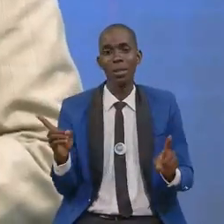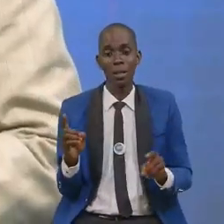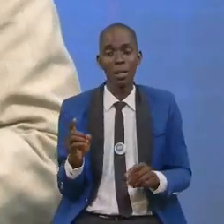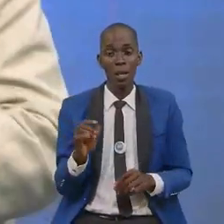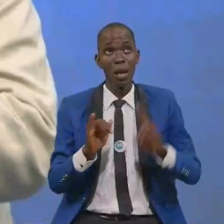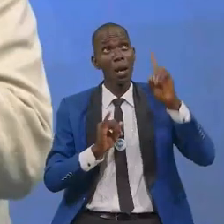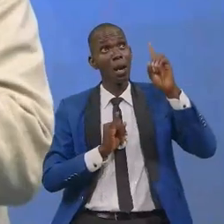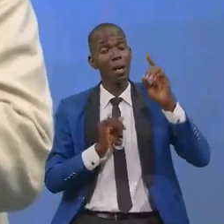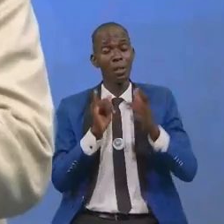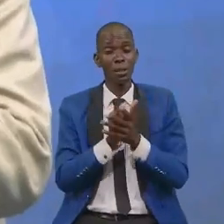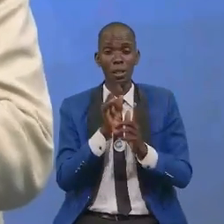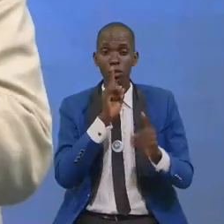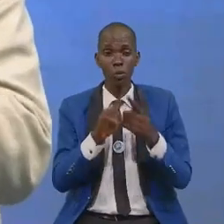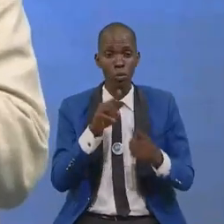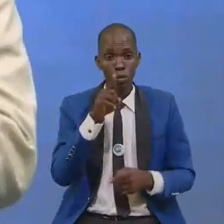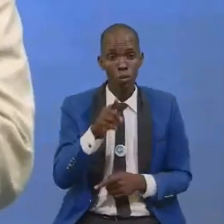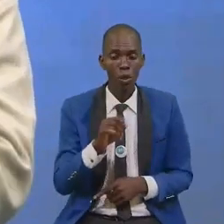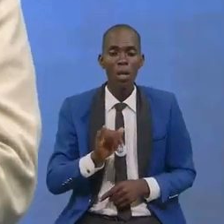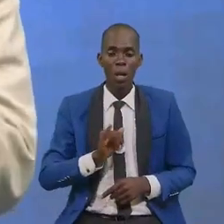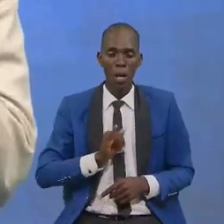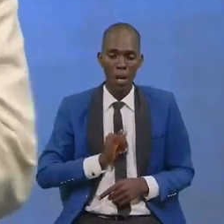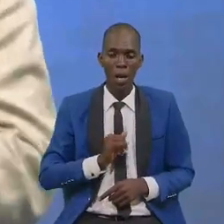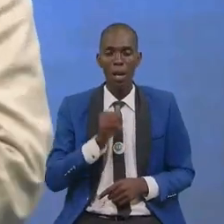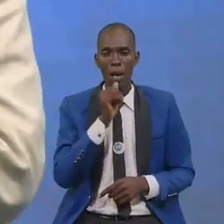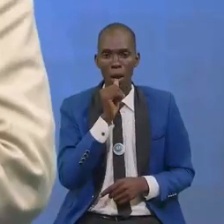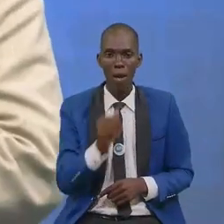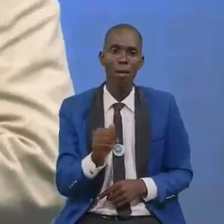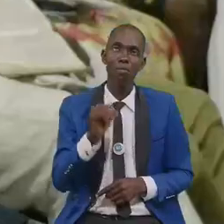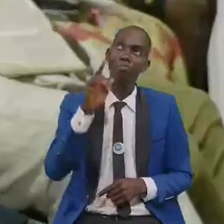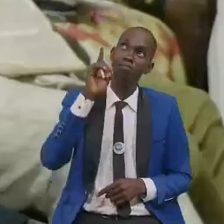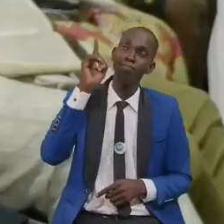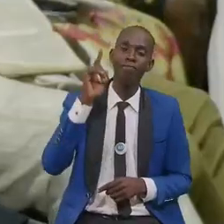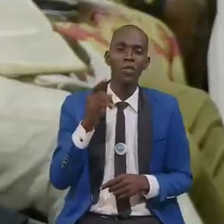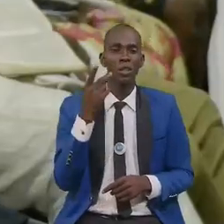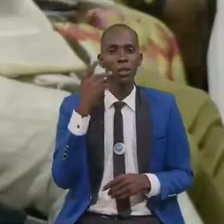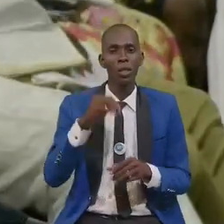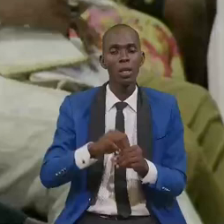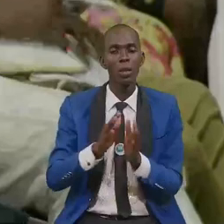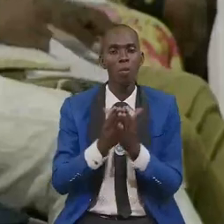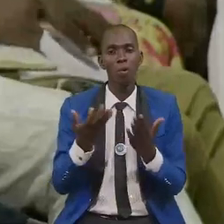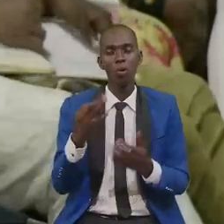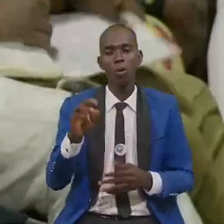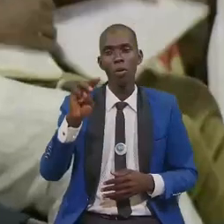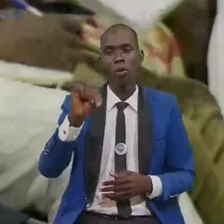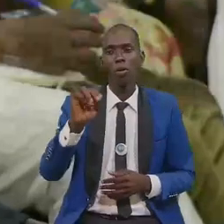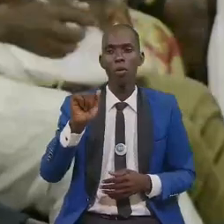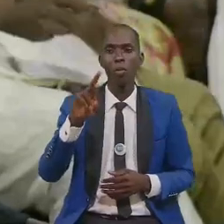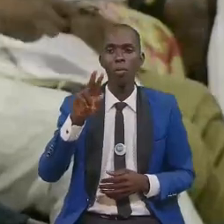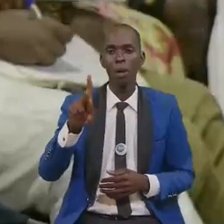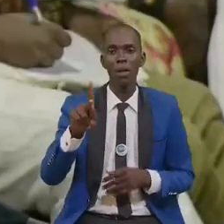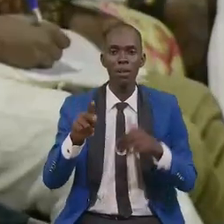moi qui te parle je le suis chapitre 10